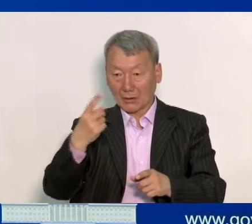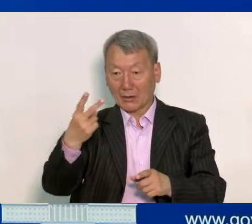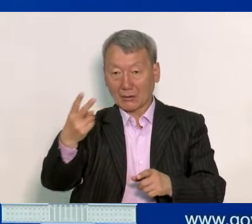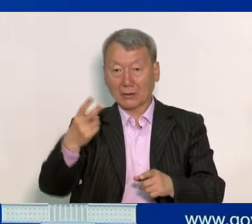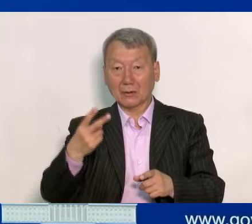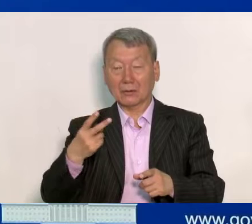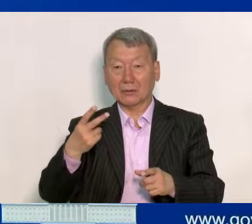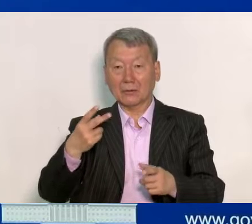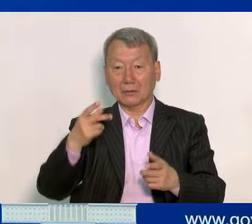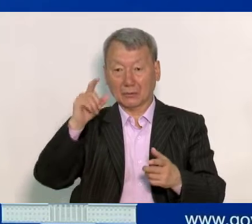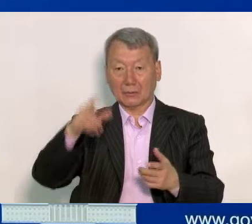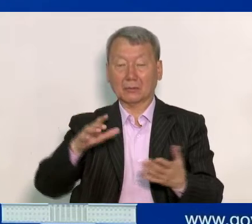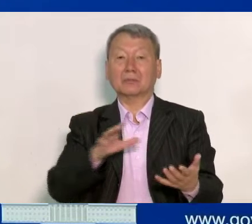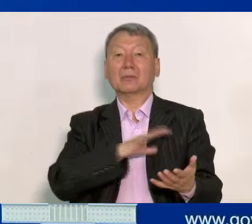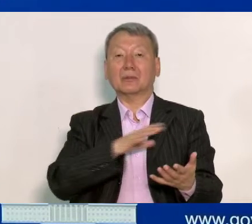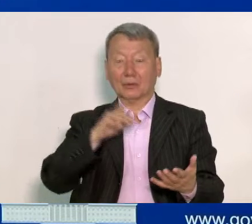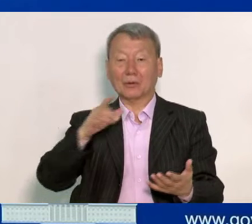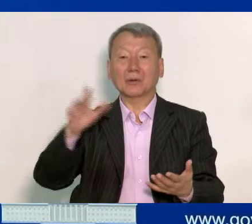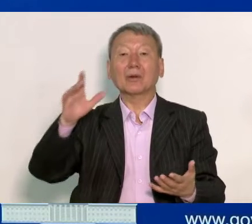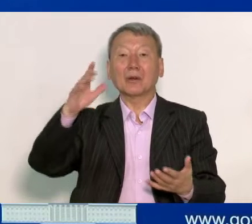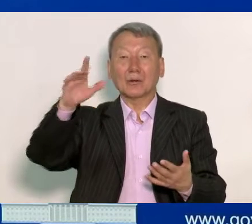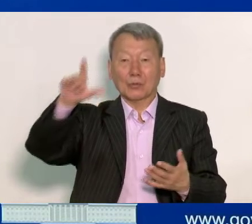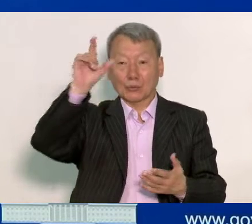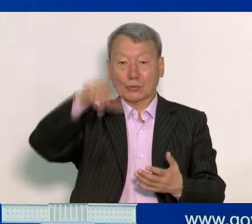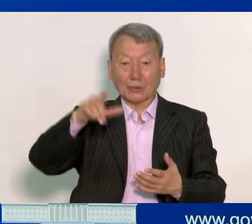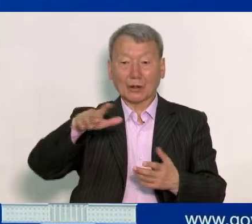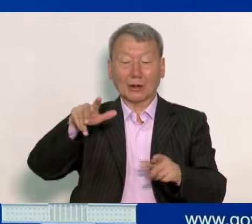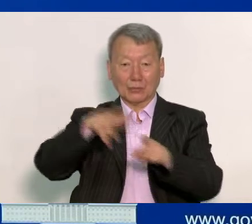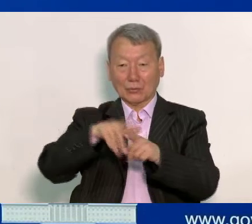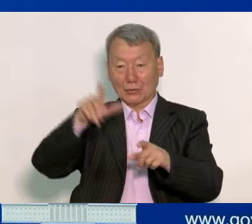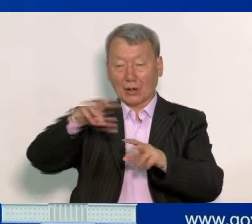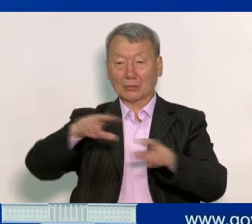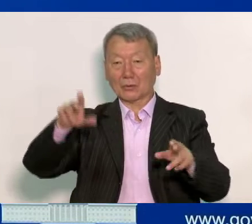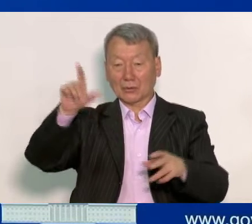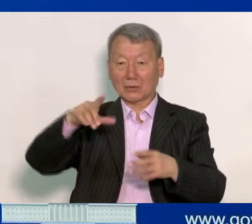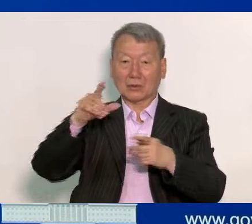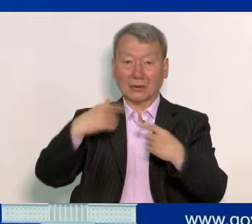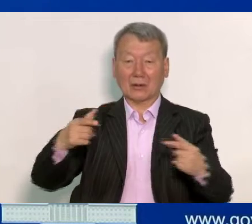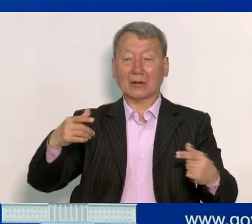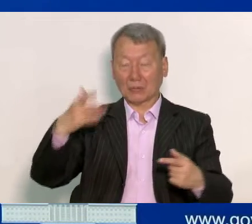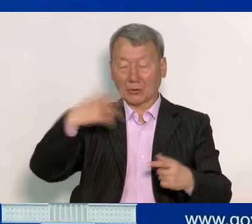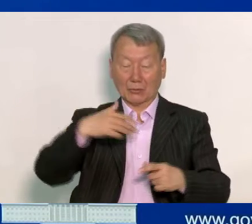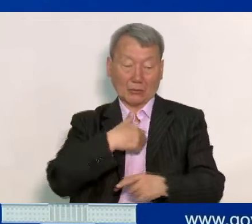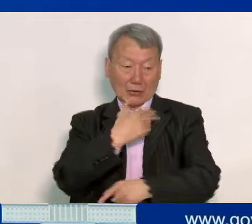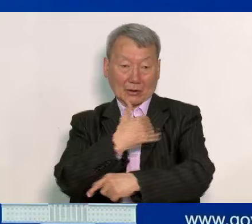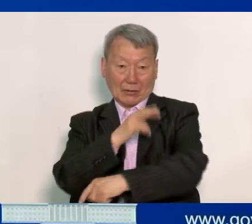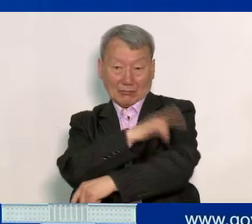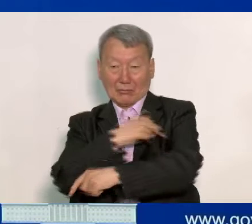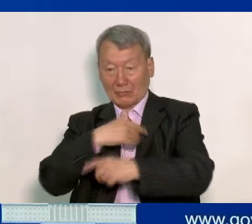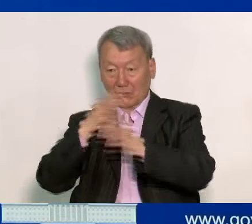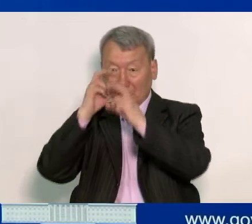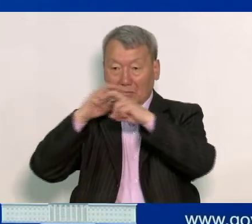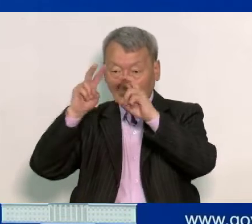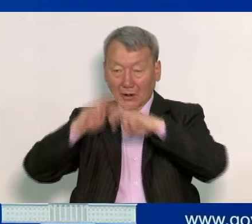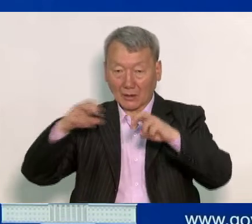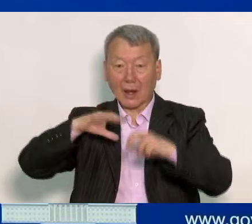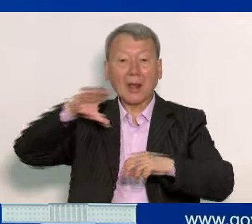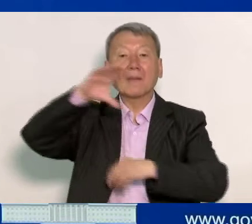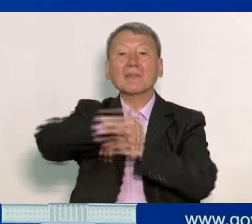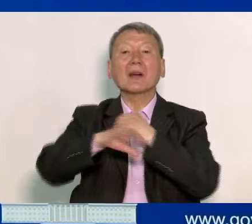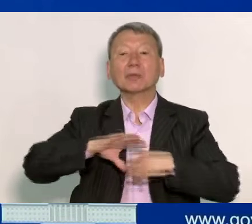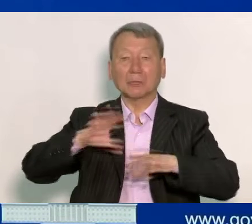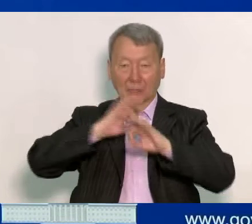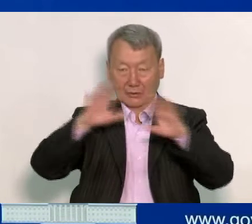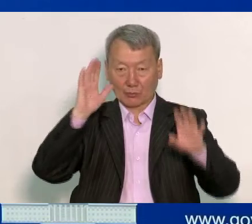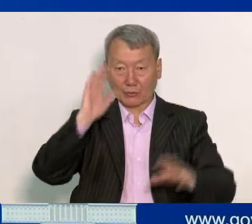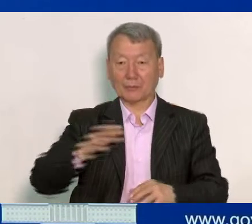экиден өлүмгө дуушар болот да. Балким кене чагып алдыбы деп атабыз балким. Эми азыр изилдөөлөр жүрүп атат. Эми биз аягын айтабыз, бир баш